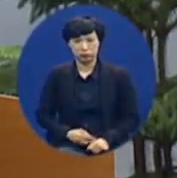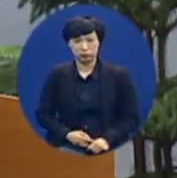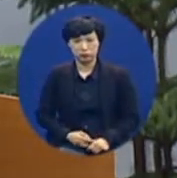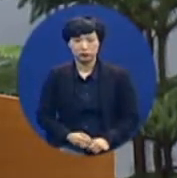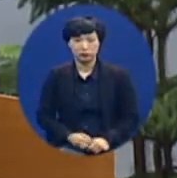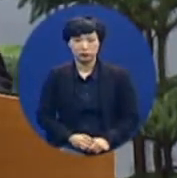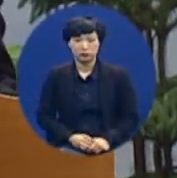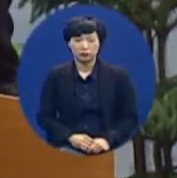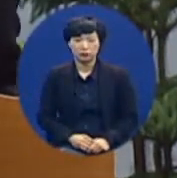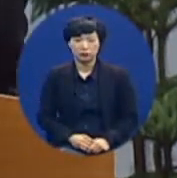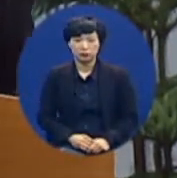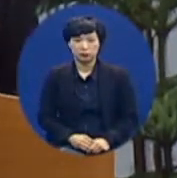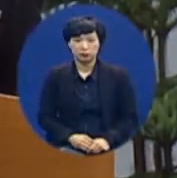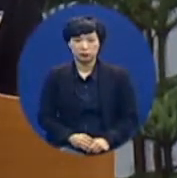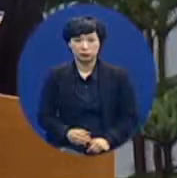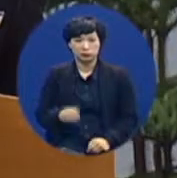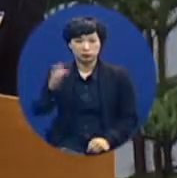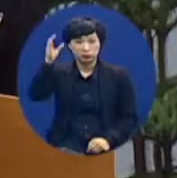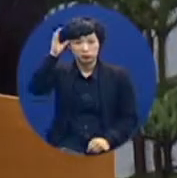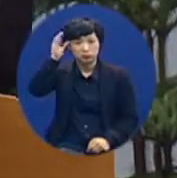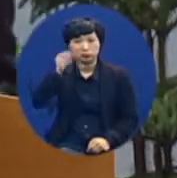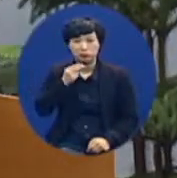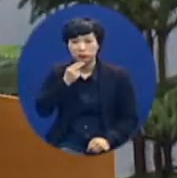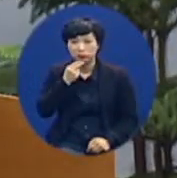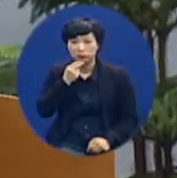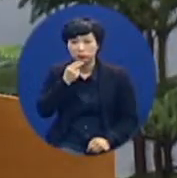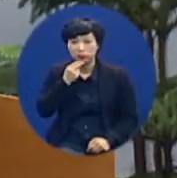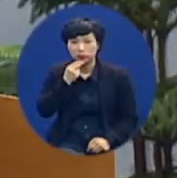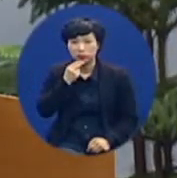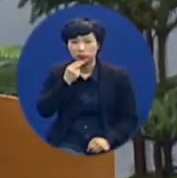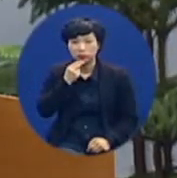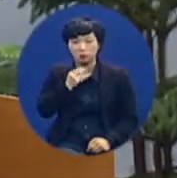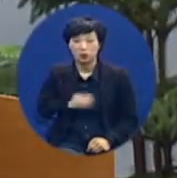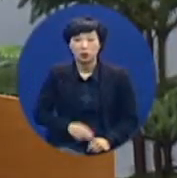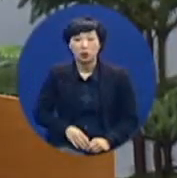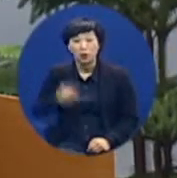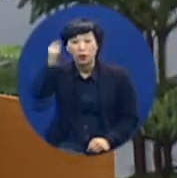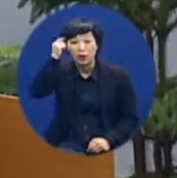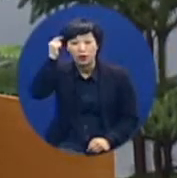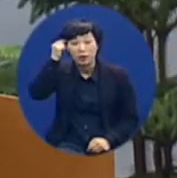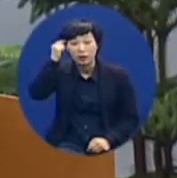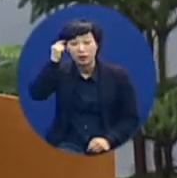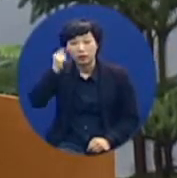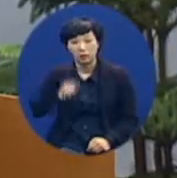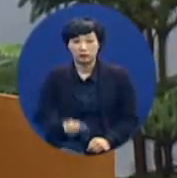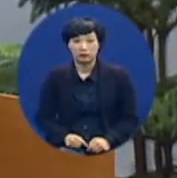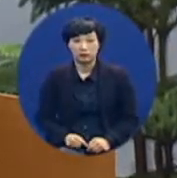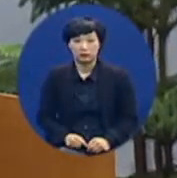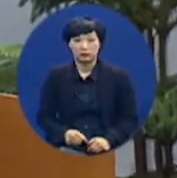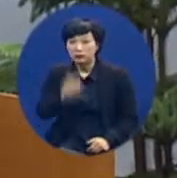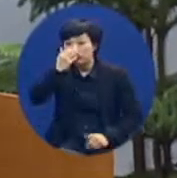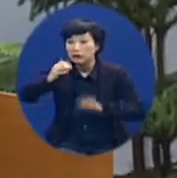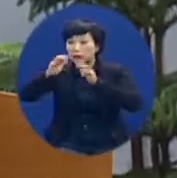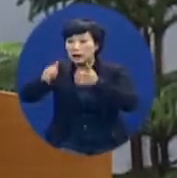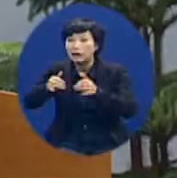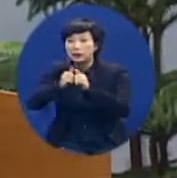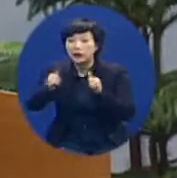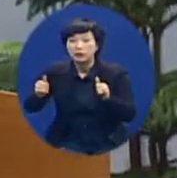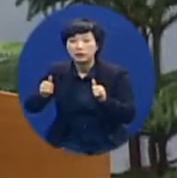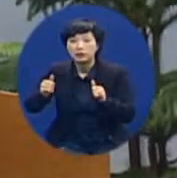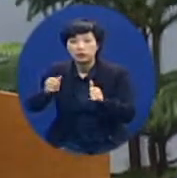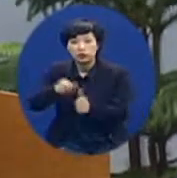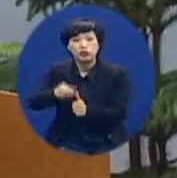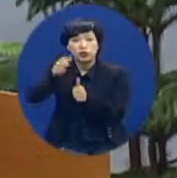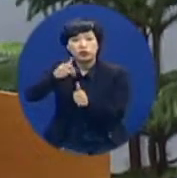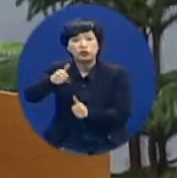하잖아 별 기대가 없어 왜 그러느냐 그들은 메시아 관이